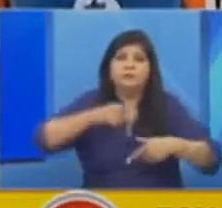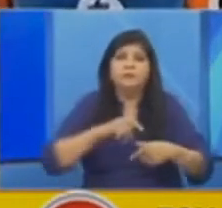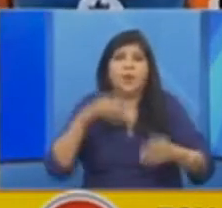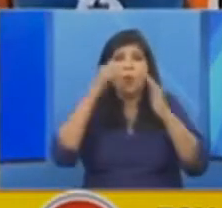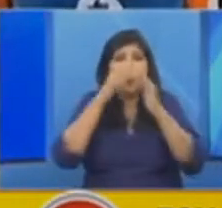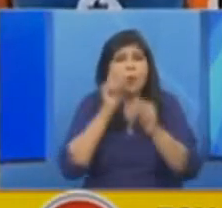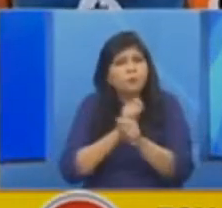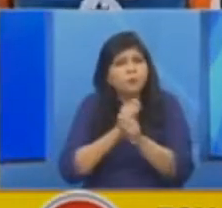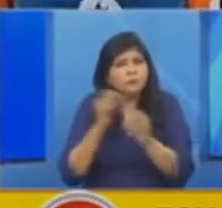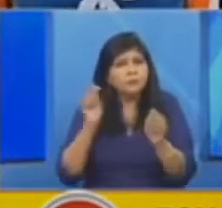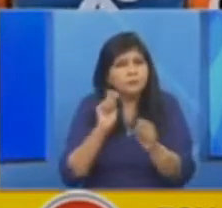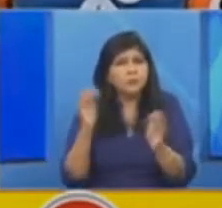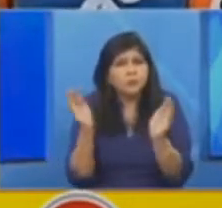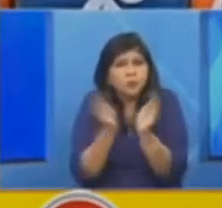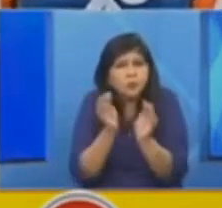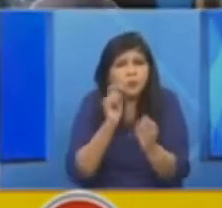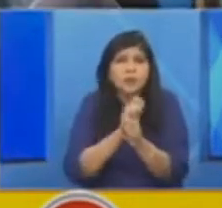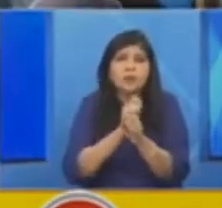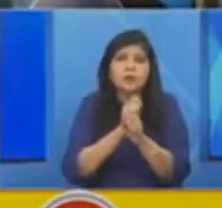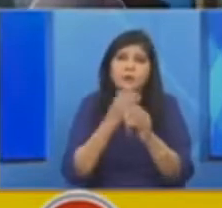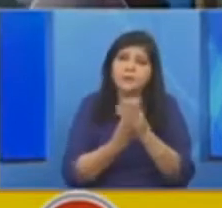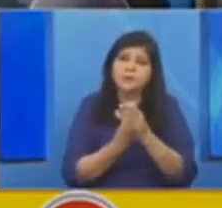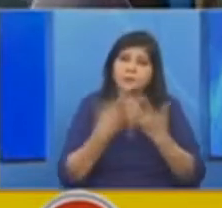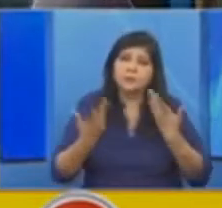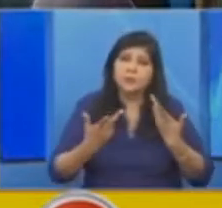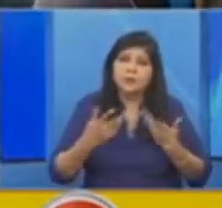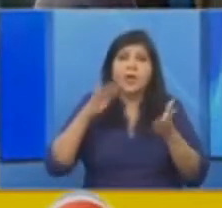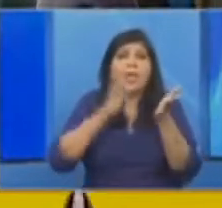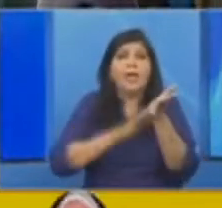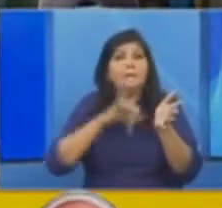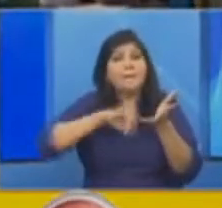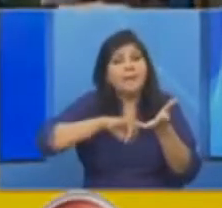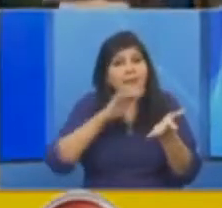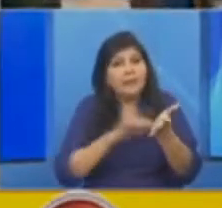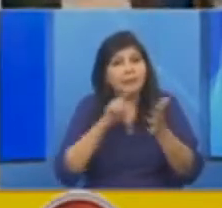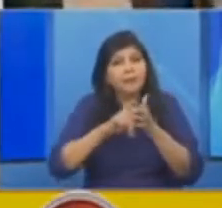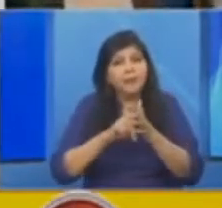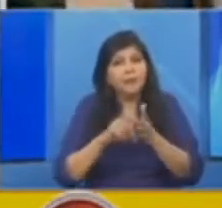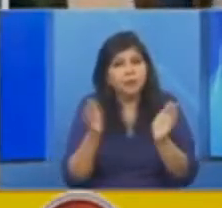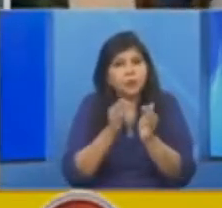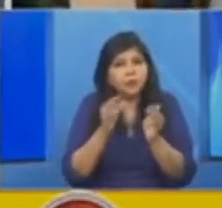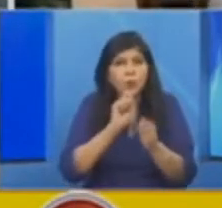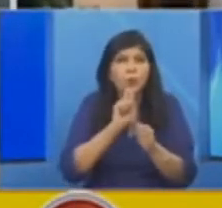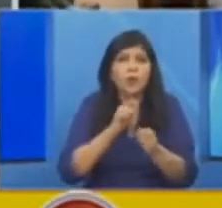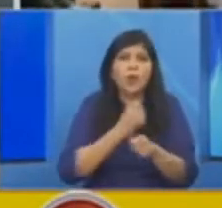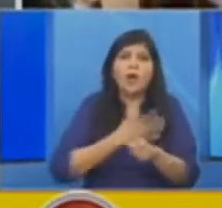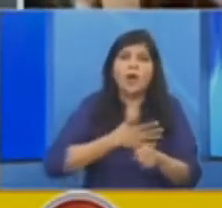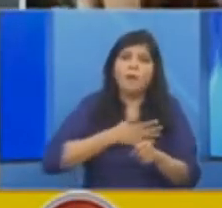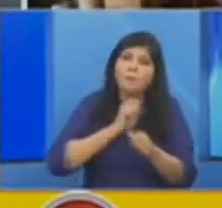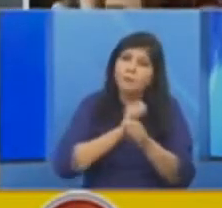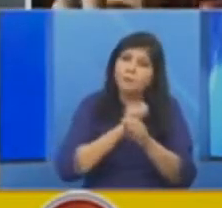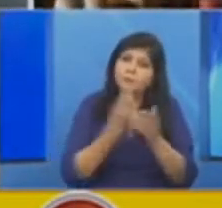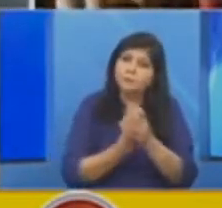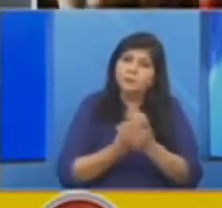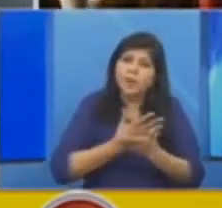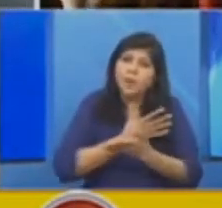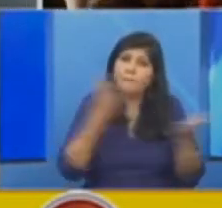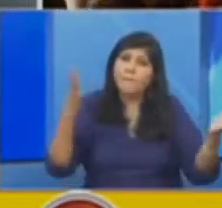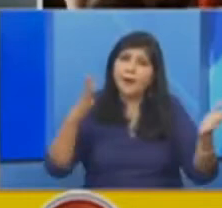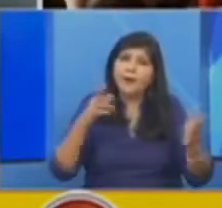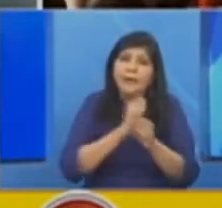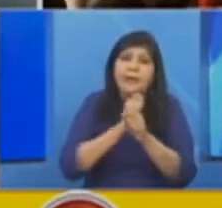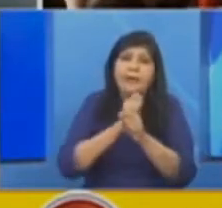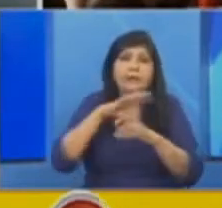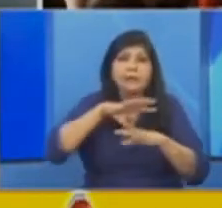छोटे वर लगू उद्योग हो मसमीज हो इसके साथ साथ बड़े उद्योग और नीजी